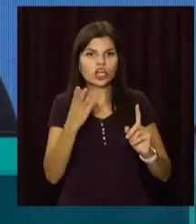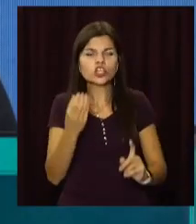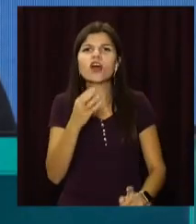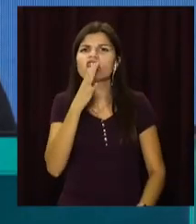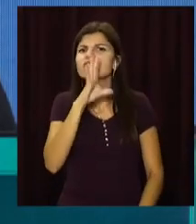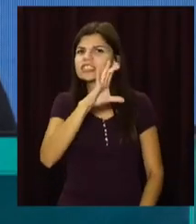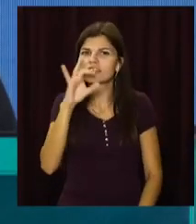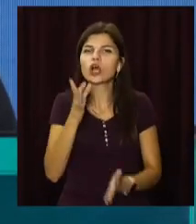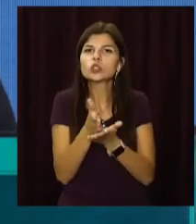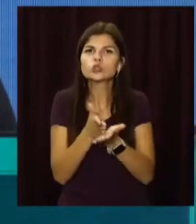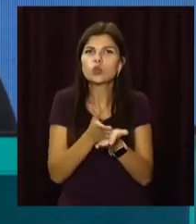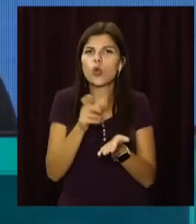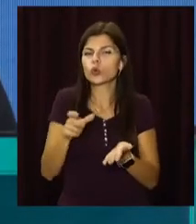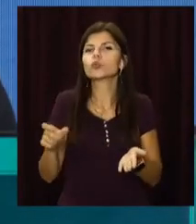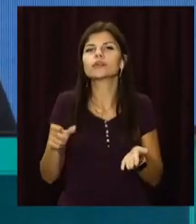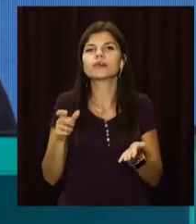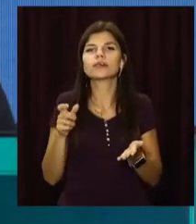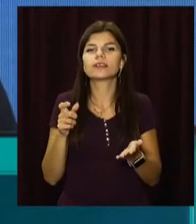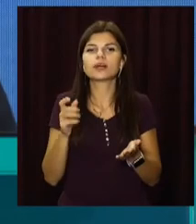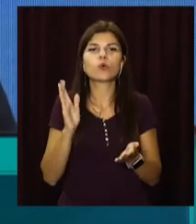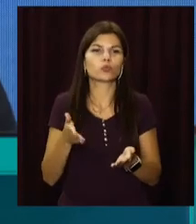совєтського футболу, заслужені люди. Це будуть